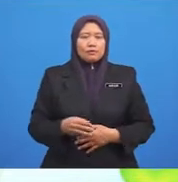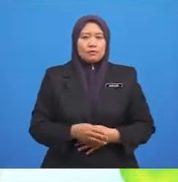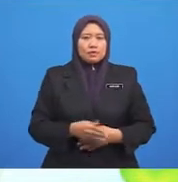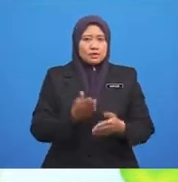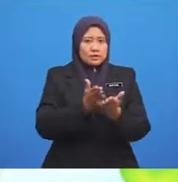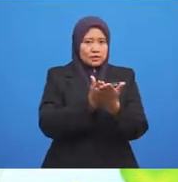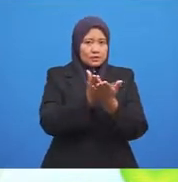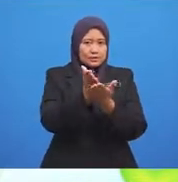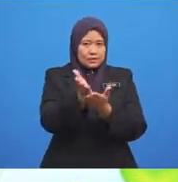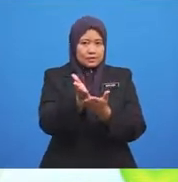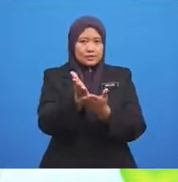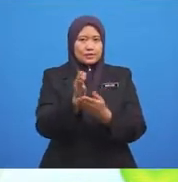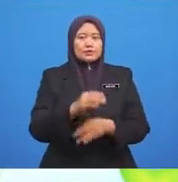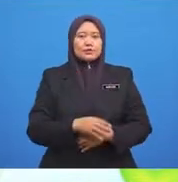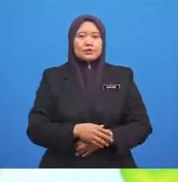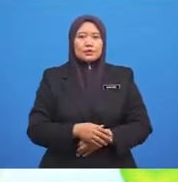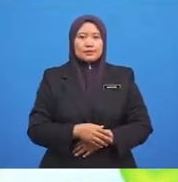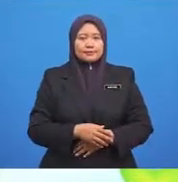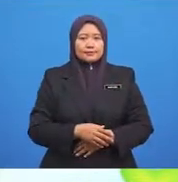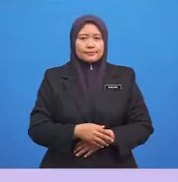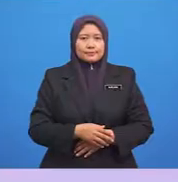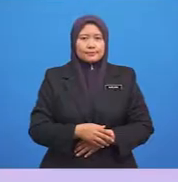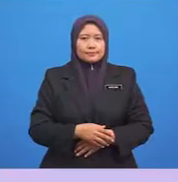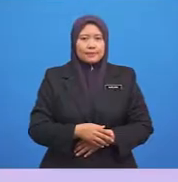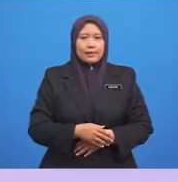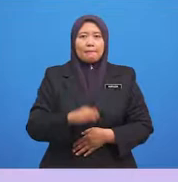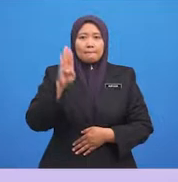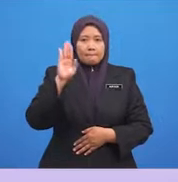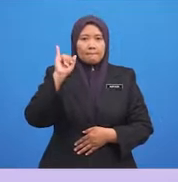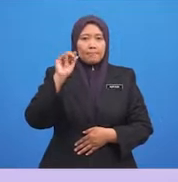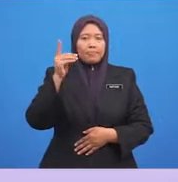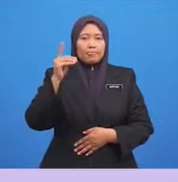peribahasa seterusnya pula ialah bidalan.